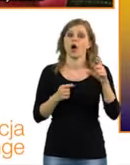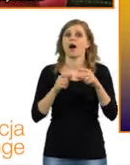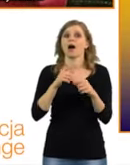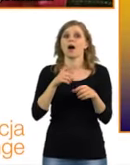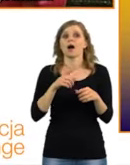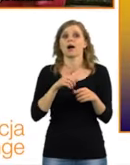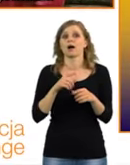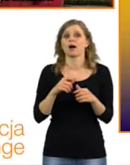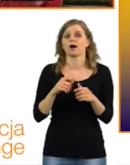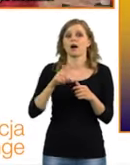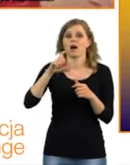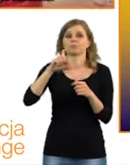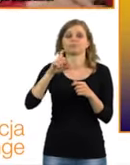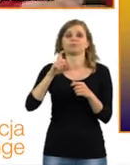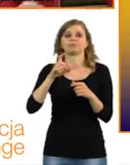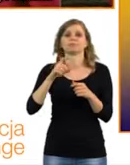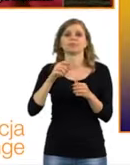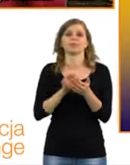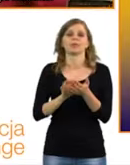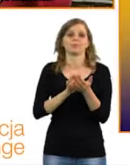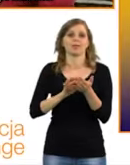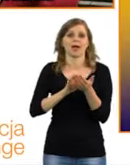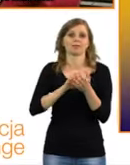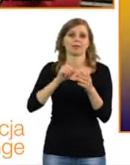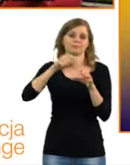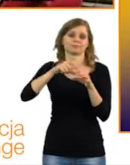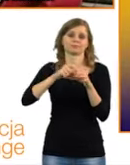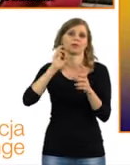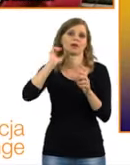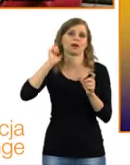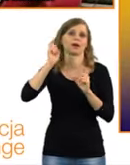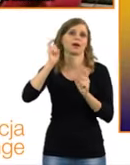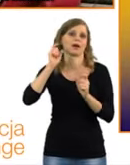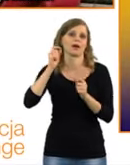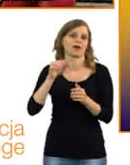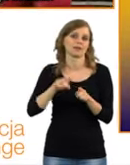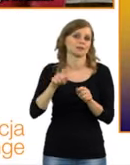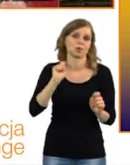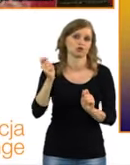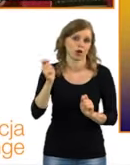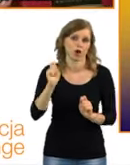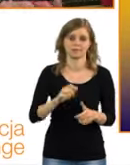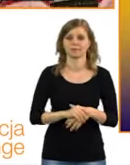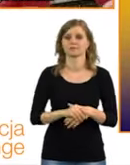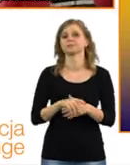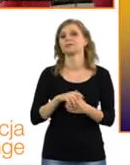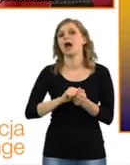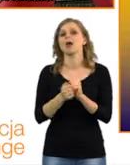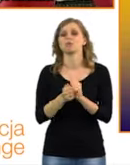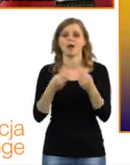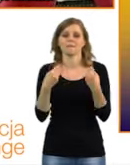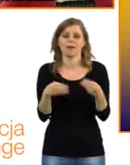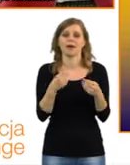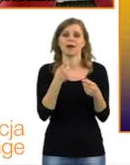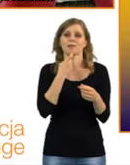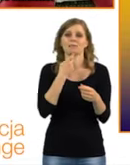jest wykonana z flakoniku po na przykład lekach jakiś, czy po blaszanych